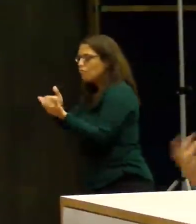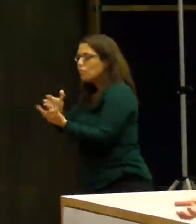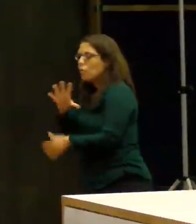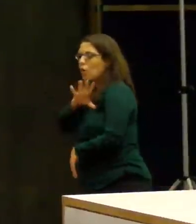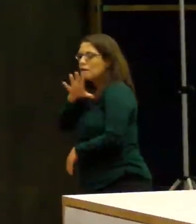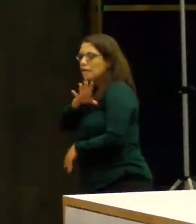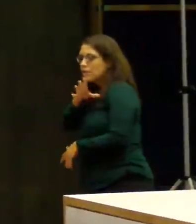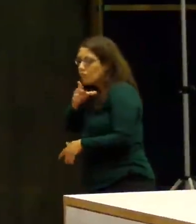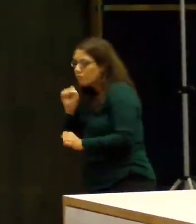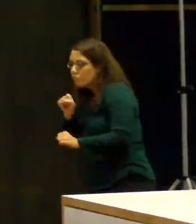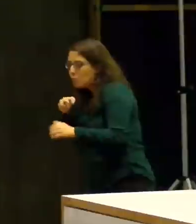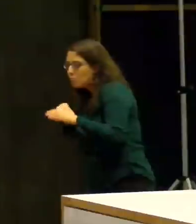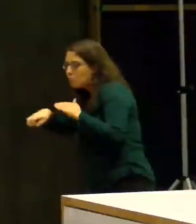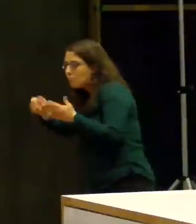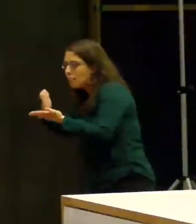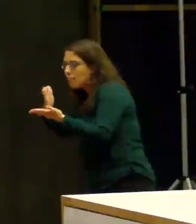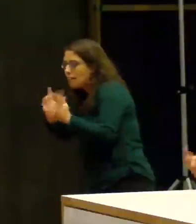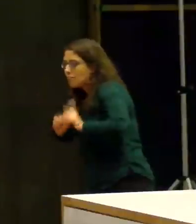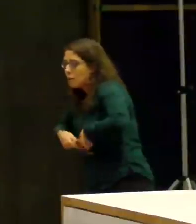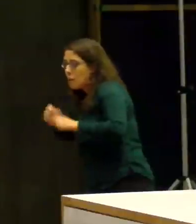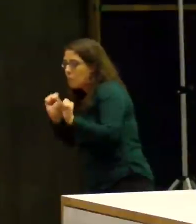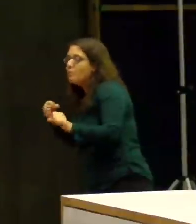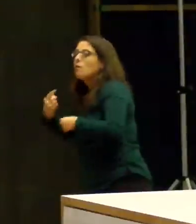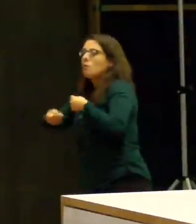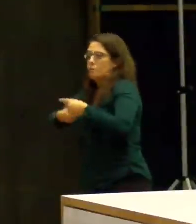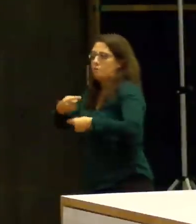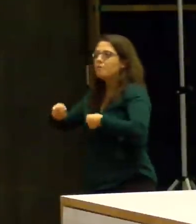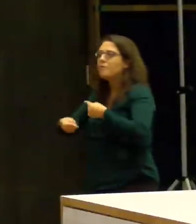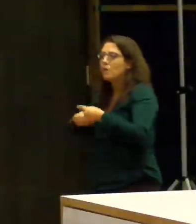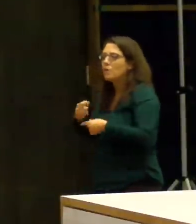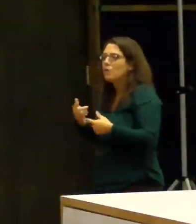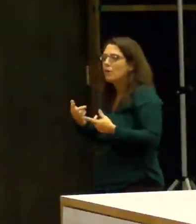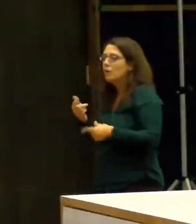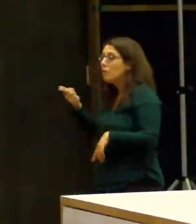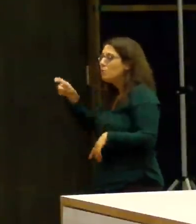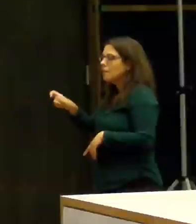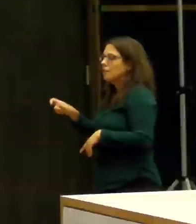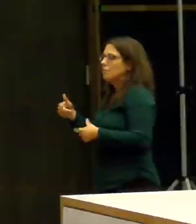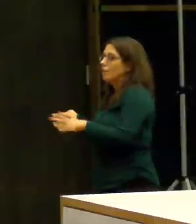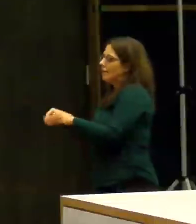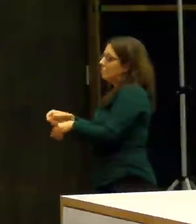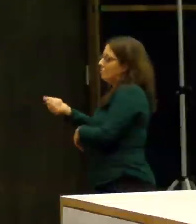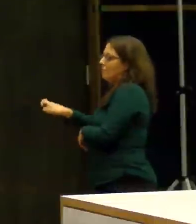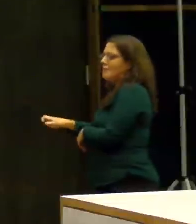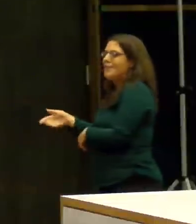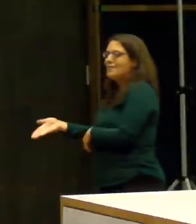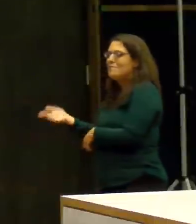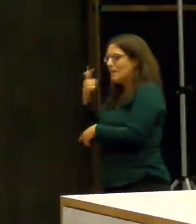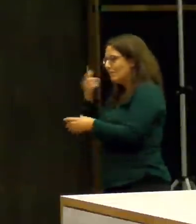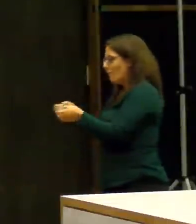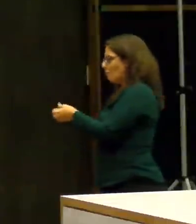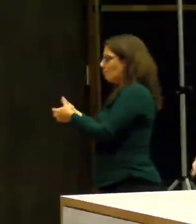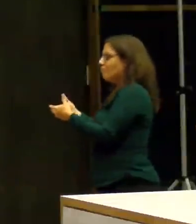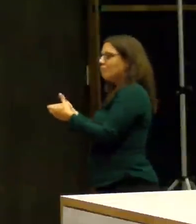justement, aller dans les écoles. Et c'est en train de se faire. On a une personne pour l'instant, mais ça va bientôt grandir